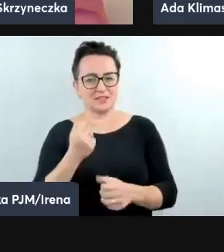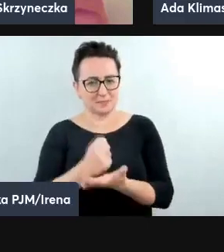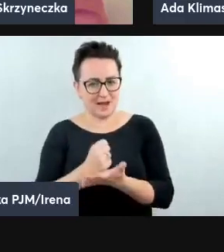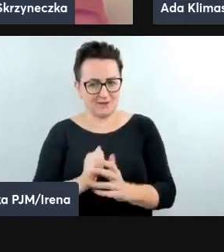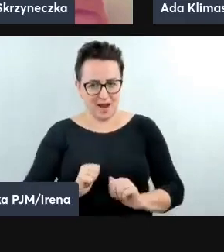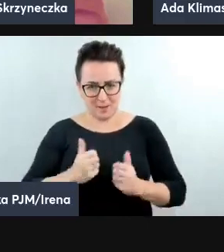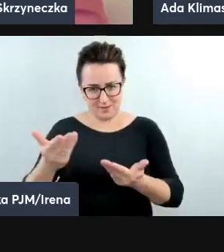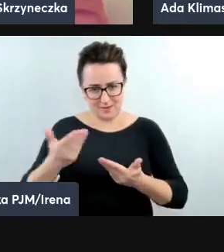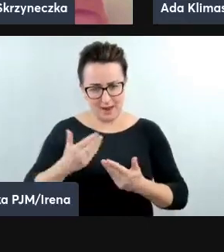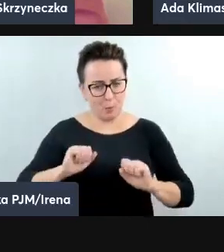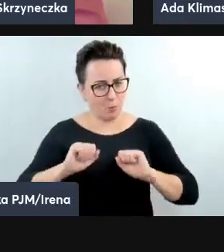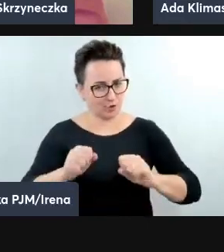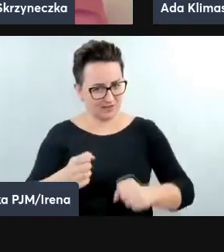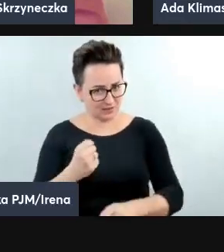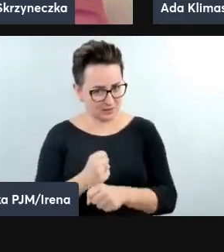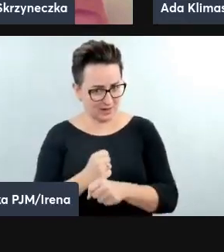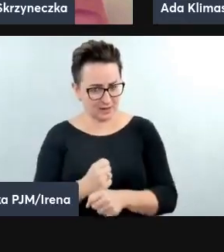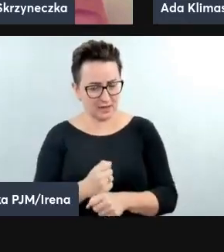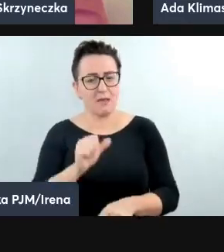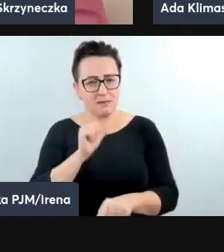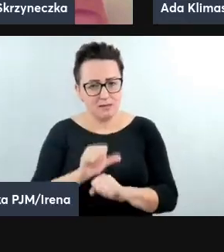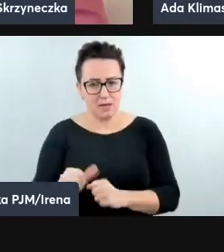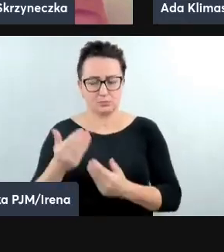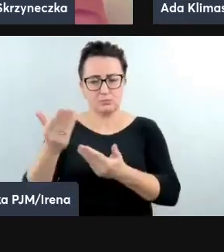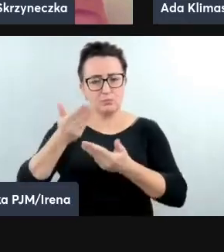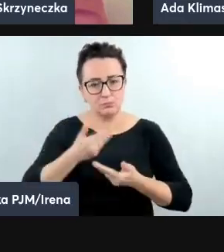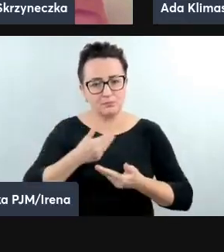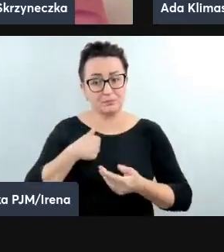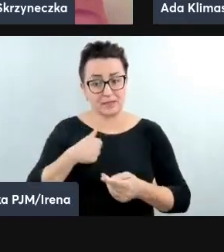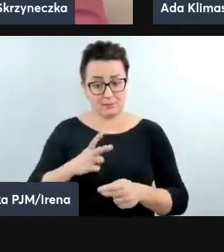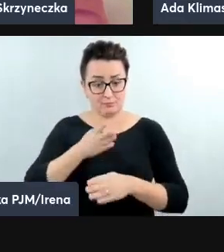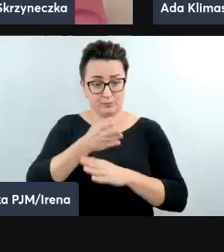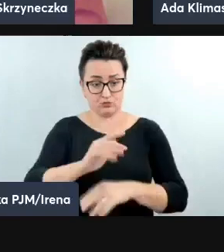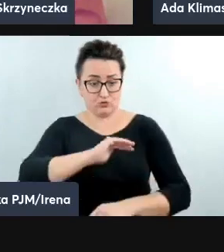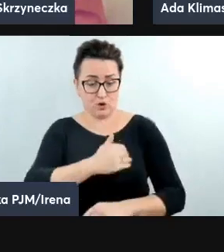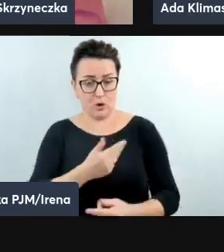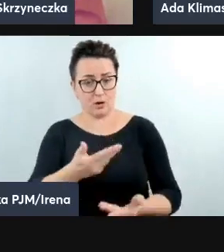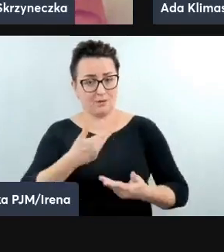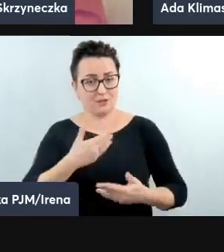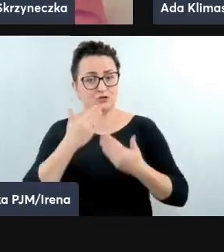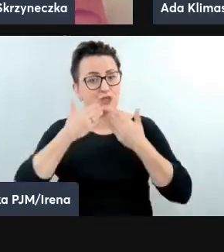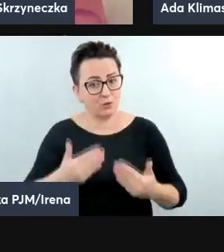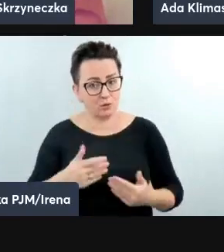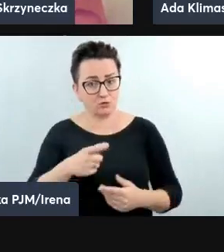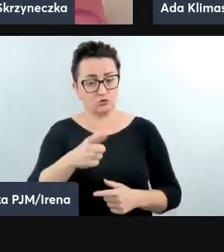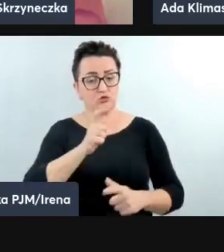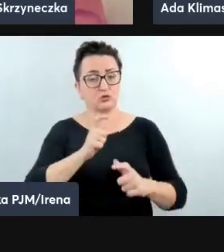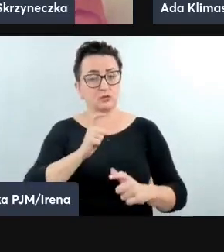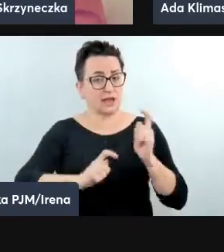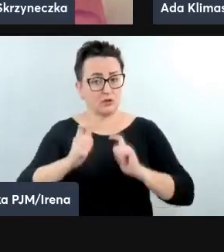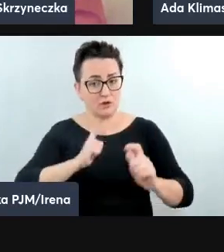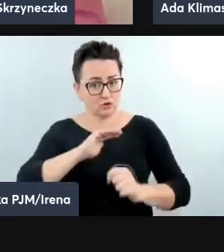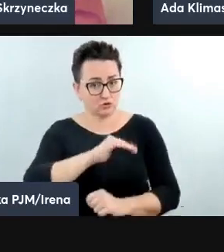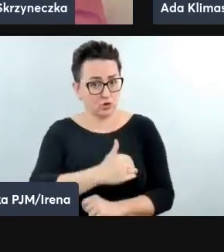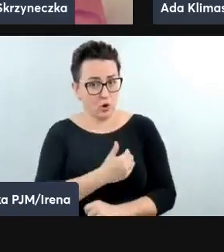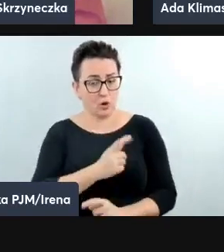podziękowania ze strony, jak przyjeżdżam do szkół, to widzę rzeczywiście, że te szkoły się cieszą, że się przychodzi, że się rozmawia. I też taką świadomość, że no my tego